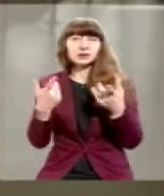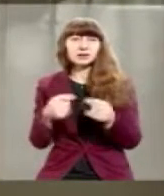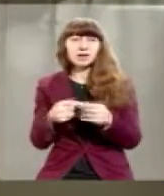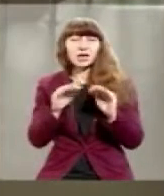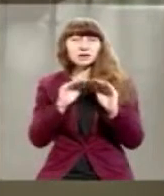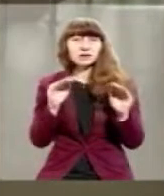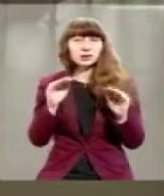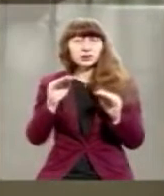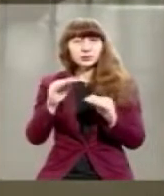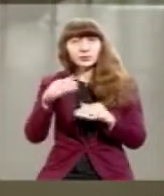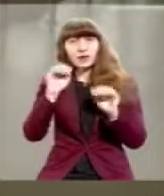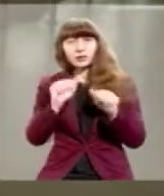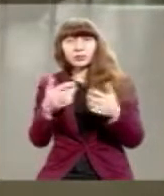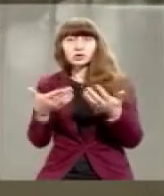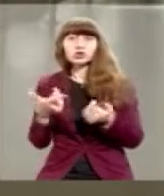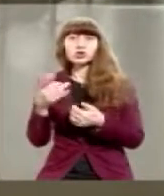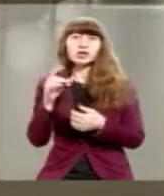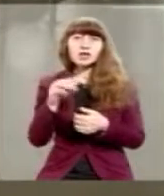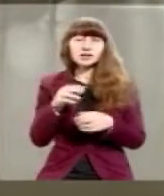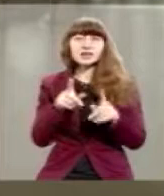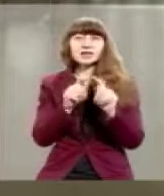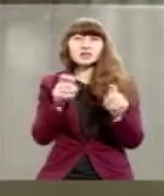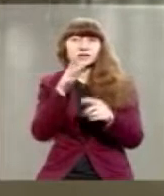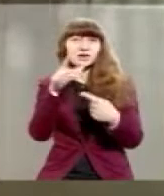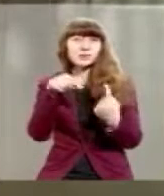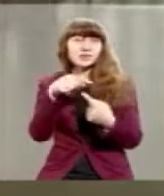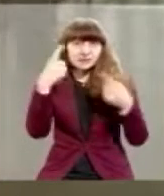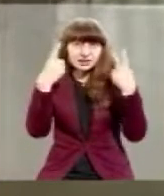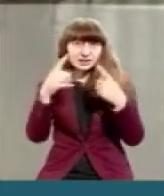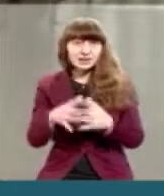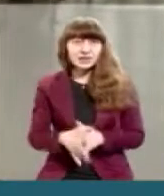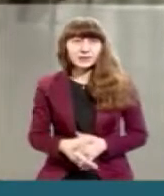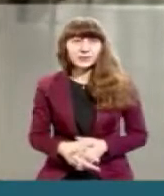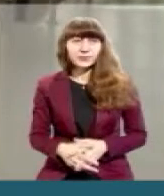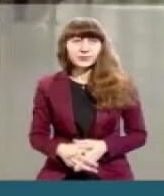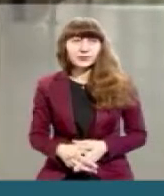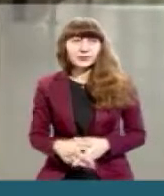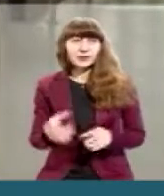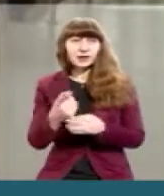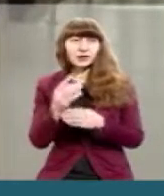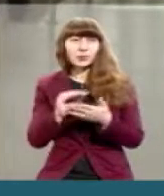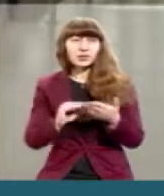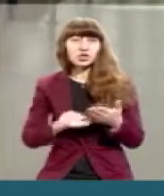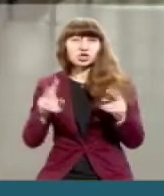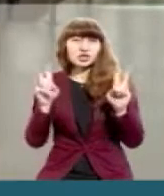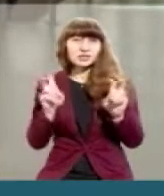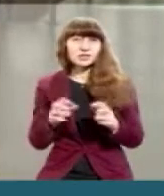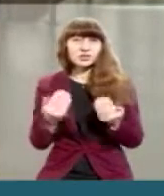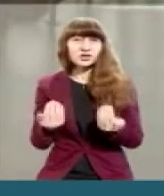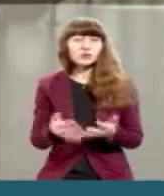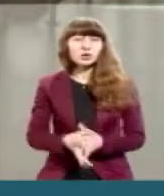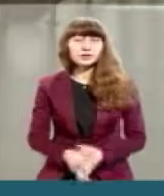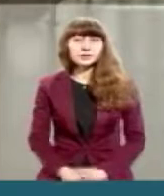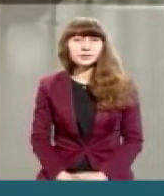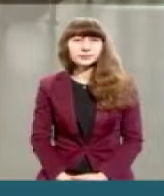могли выиграть гранты на реализацию собственных идей. Также это продолжение.